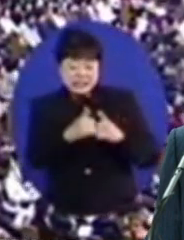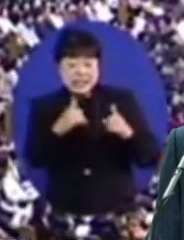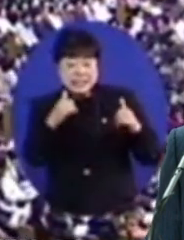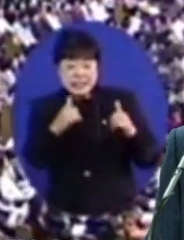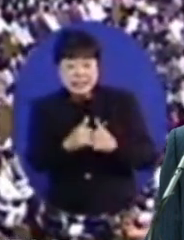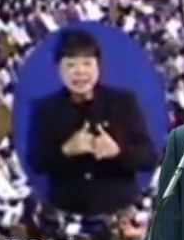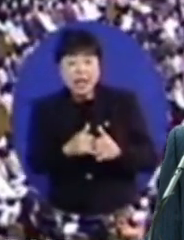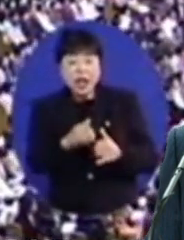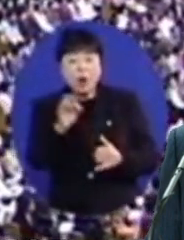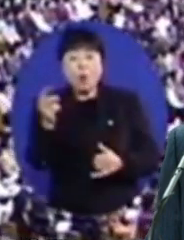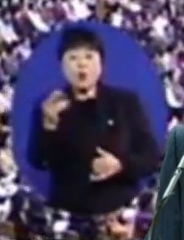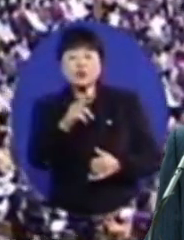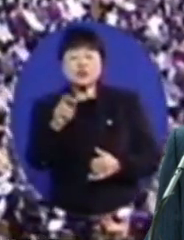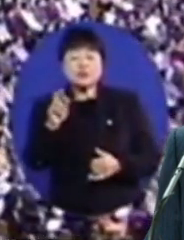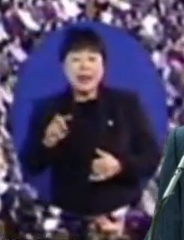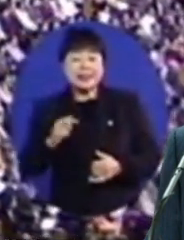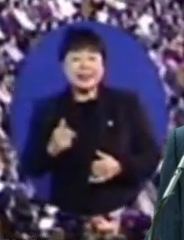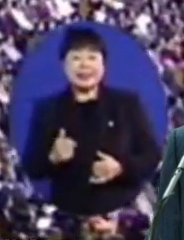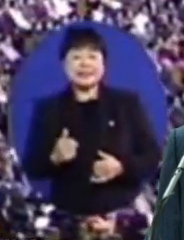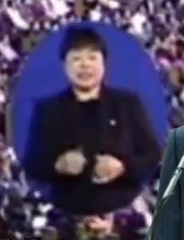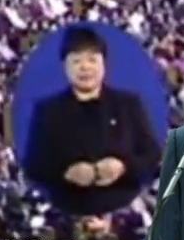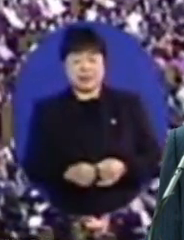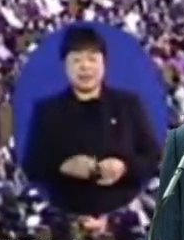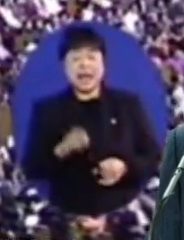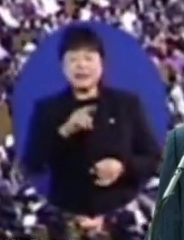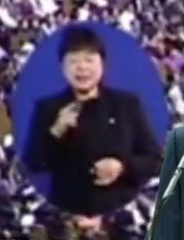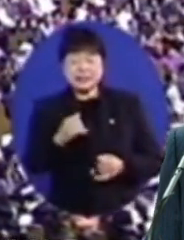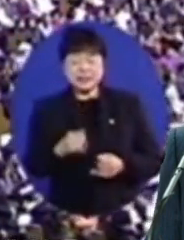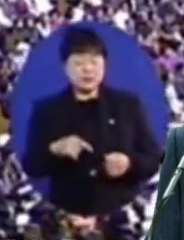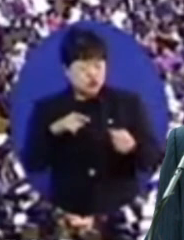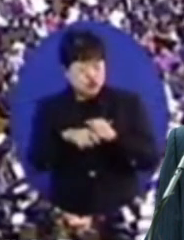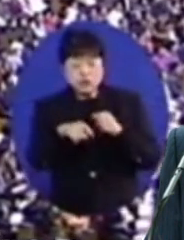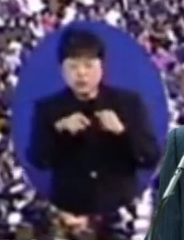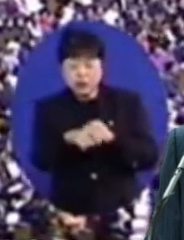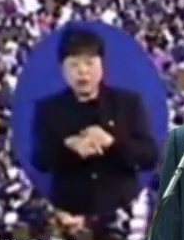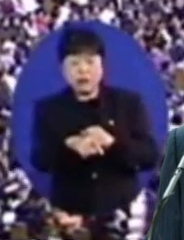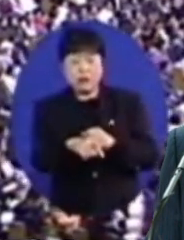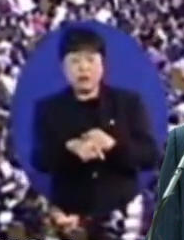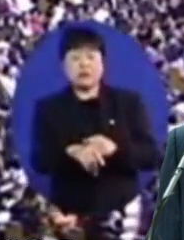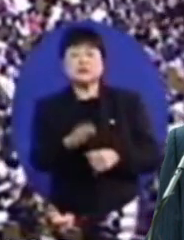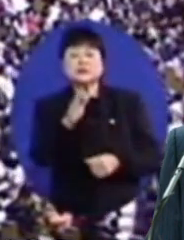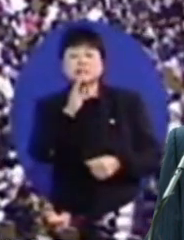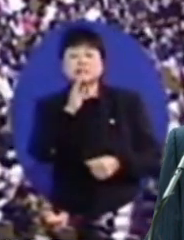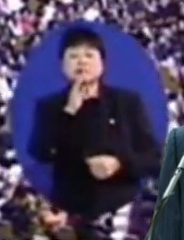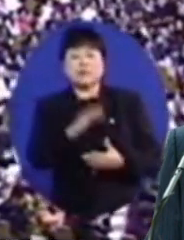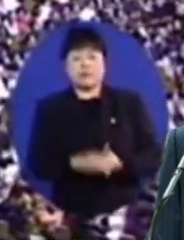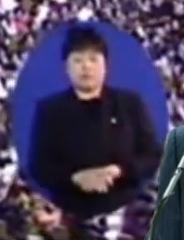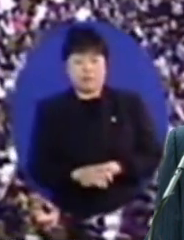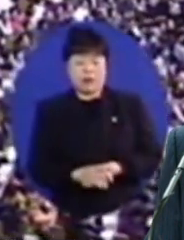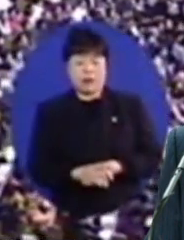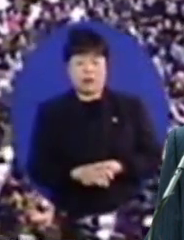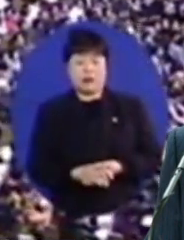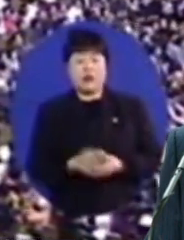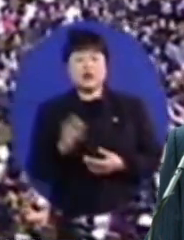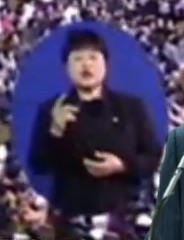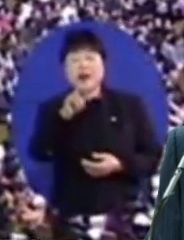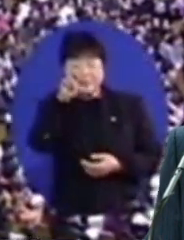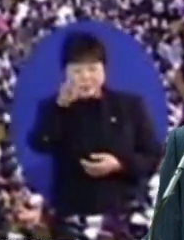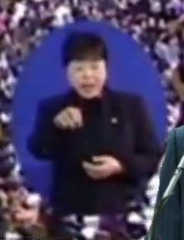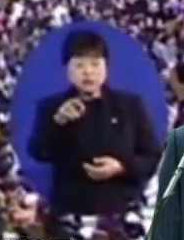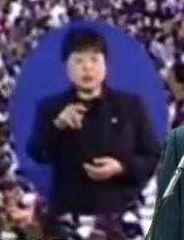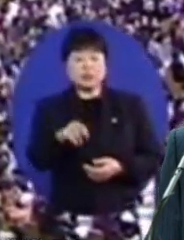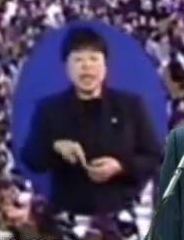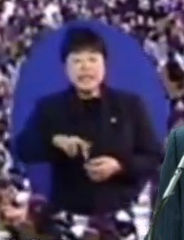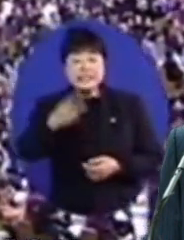150만 명의 아르메니아인들을 학살했습니다 1990년 르완다의 수단에서는 300만 명이 몰살당하는